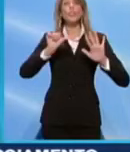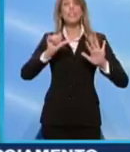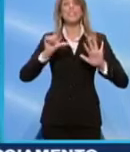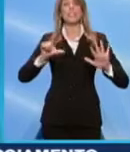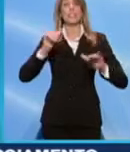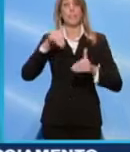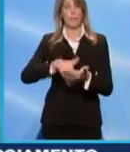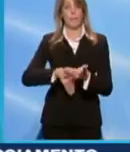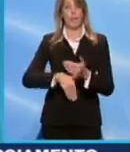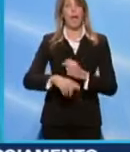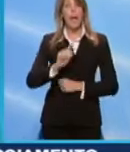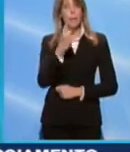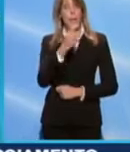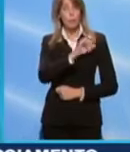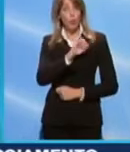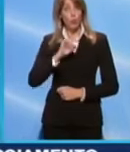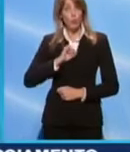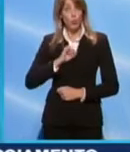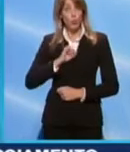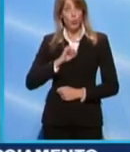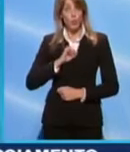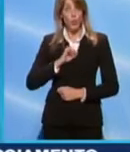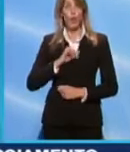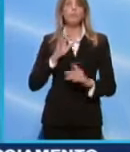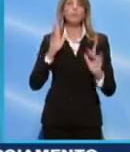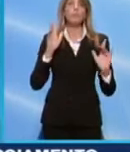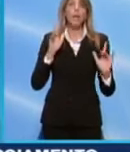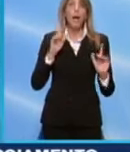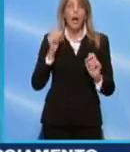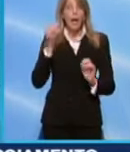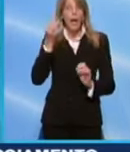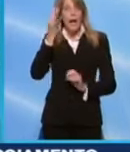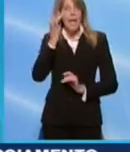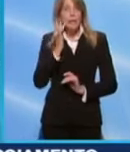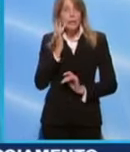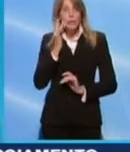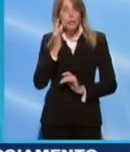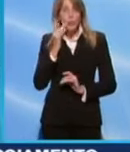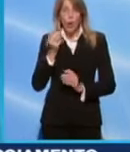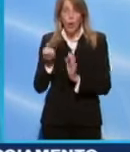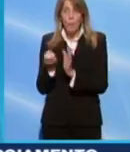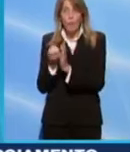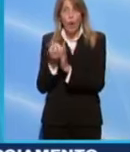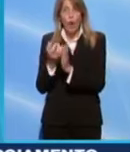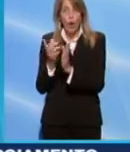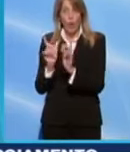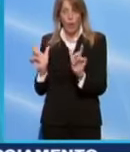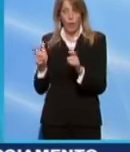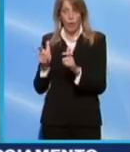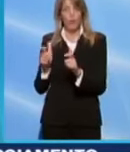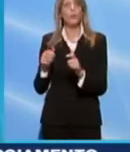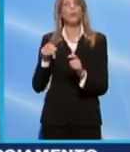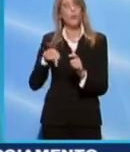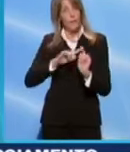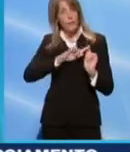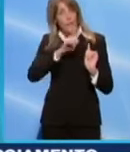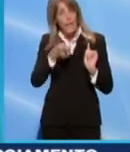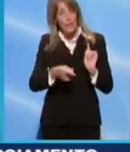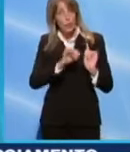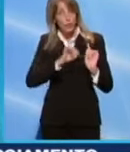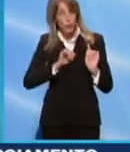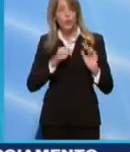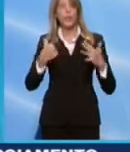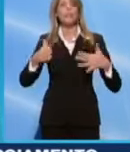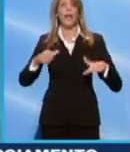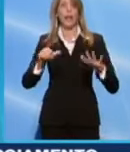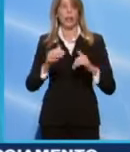1.967.000. Dal 1 giugno i casi di potenziali focolai individuati e contenuti risultano 16. Le notifiche